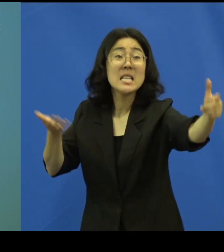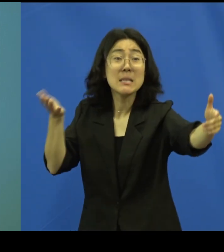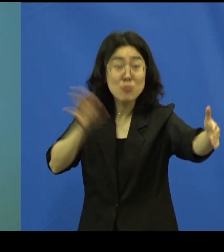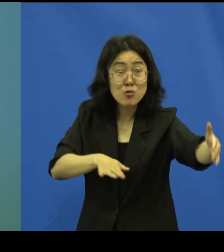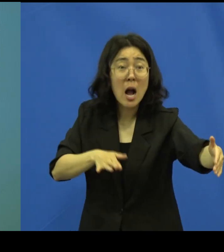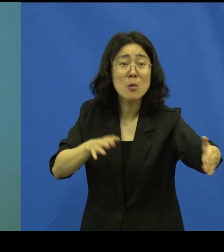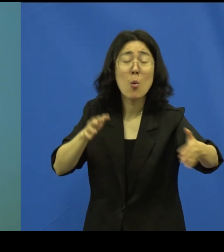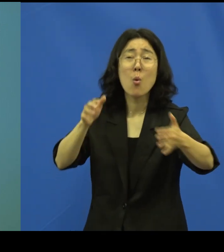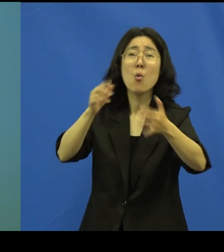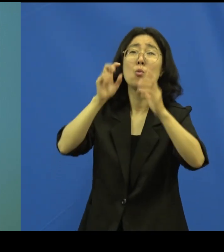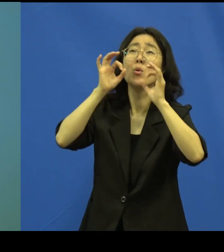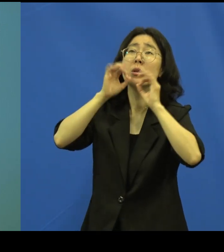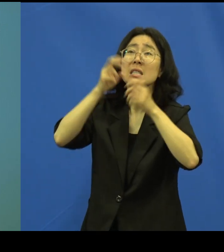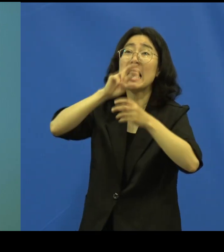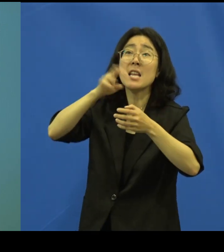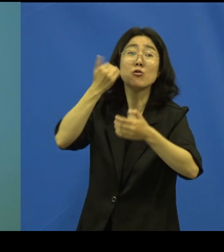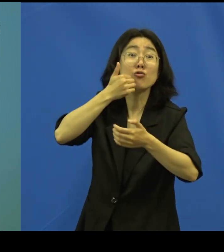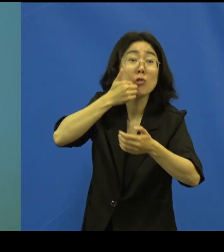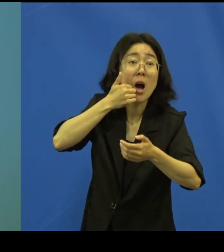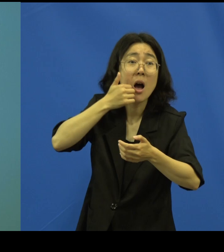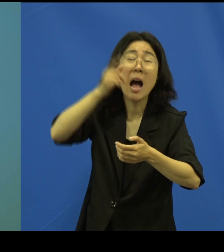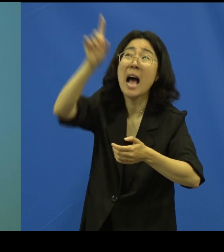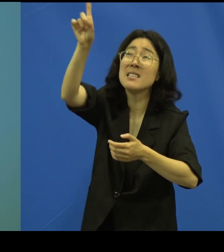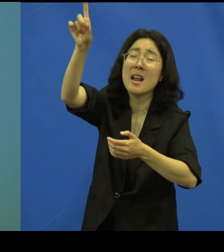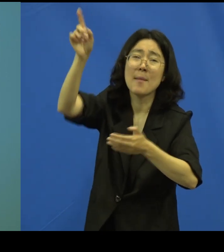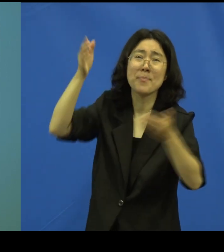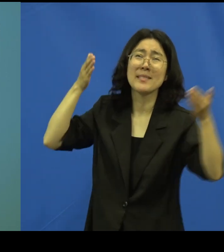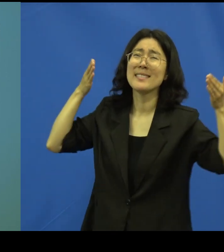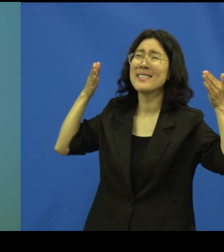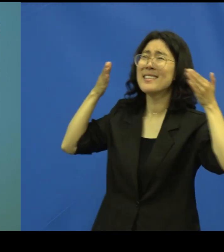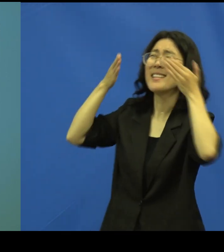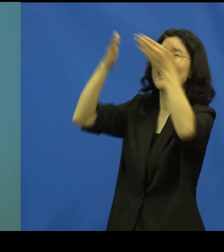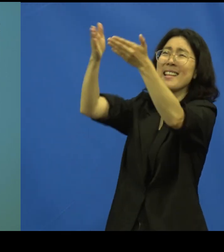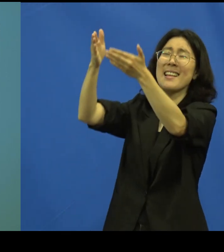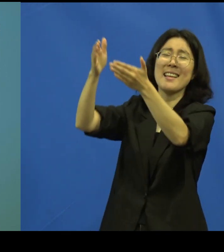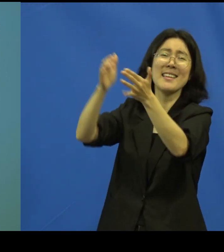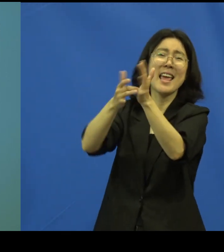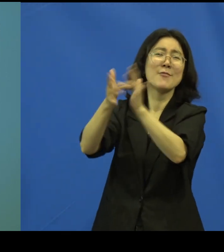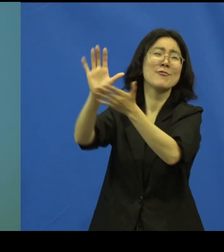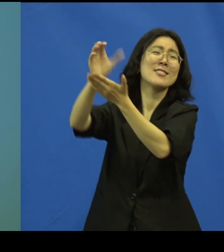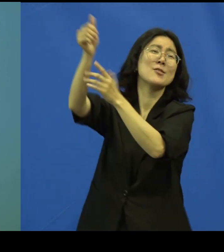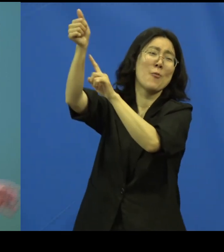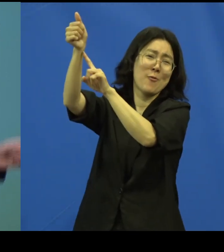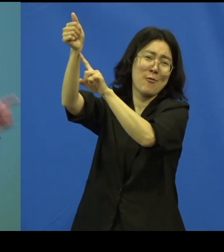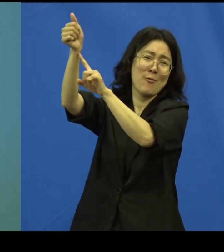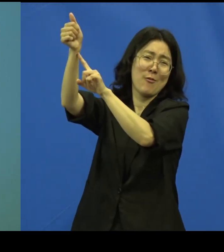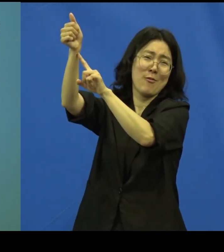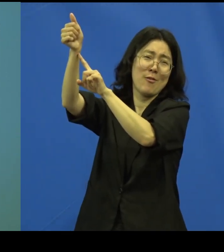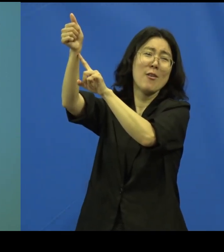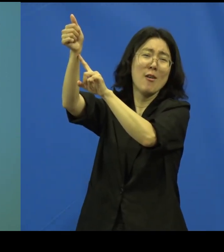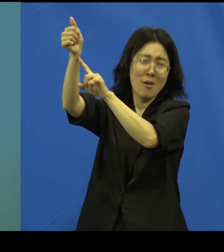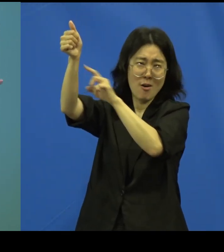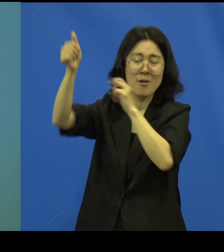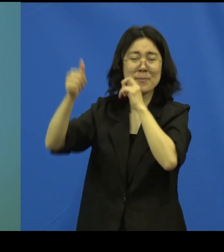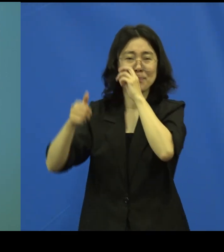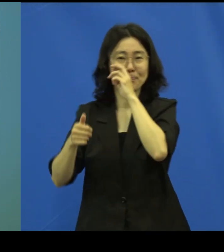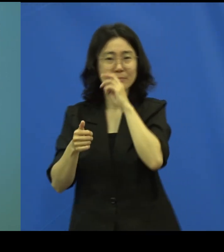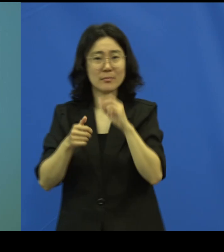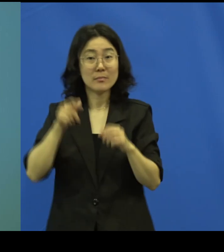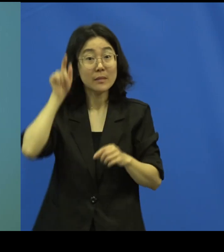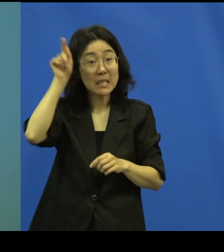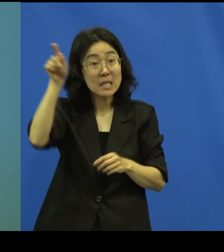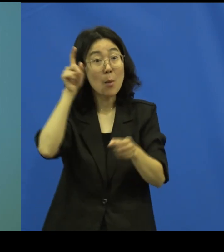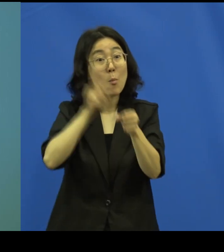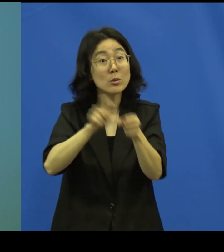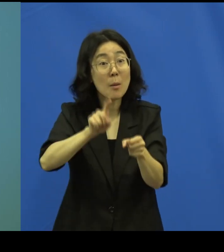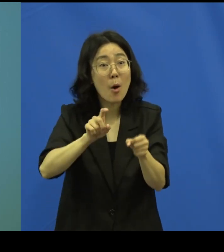찬양하는 그 날을 꿈꾸는, 그것이 오늘 우리의 선교예요. 그래서 오늘 여러분들 뒤에 이 국기들이